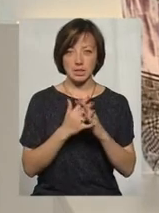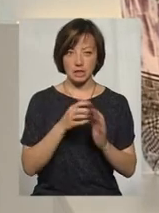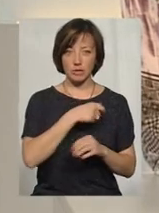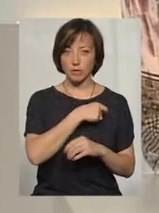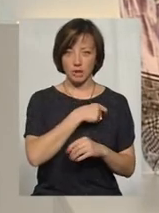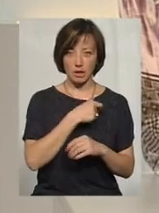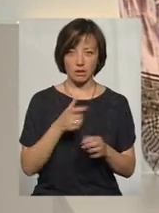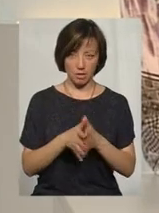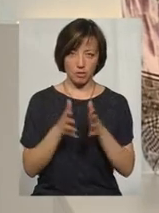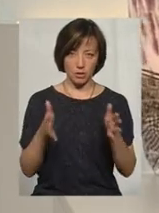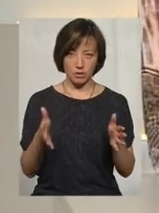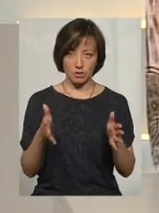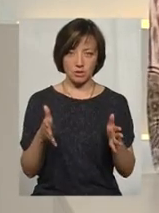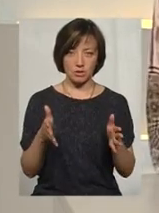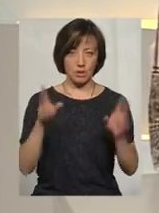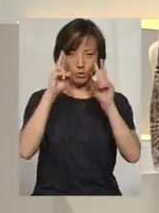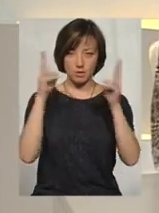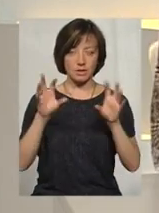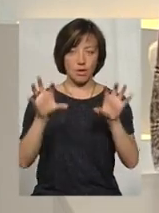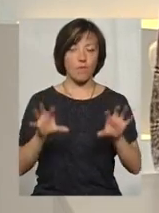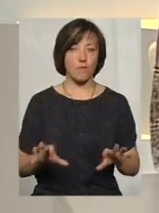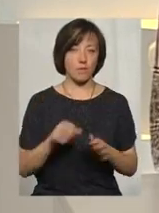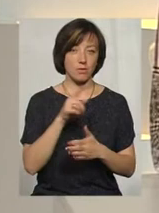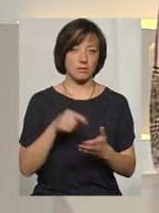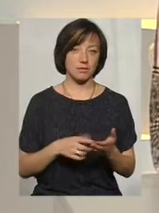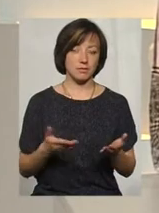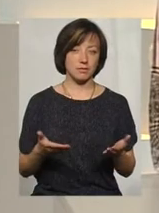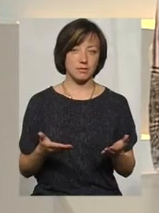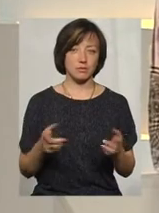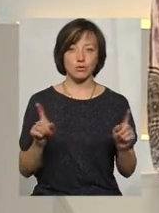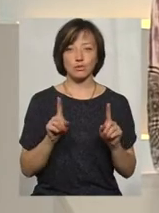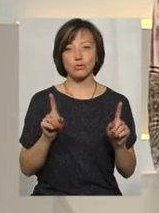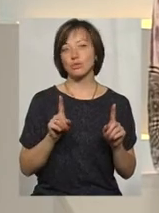депутати найбільш необізнані в законодавстві, що,